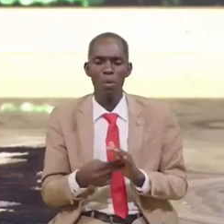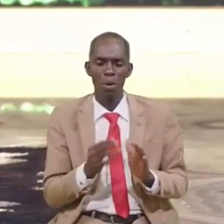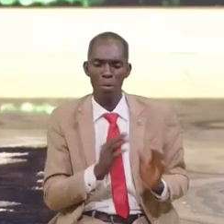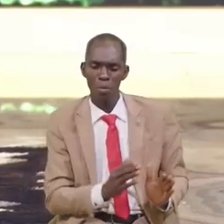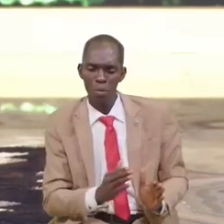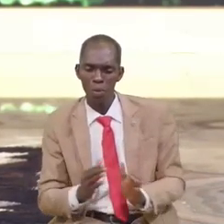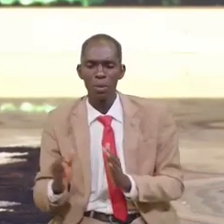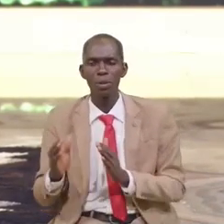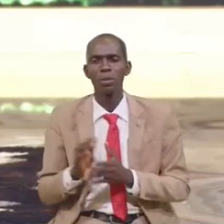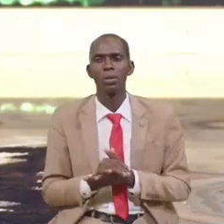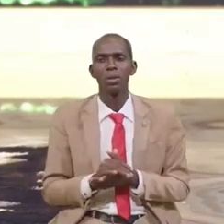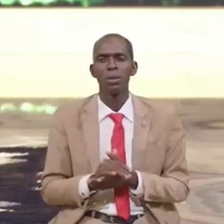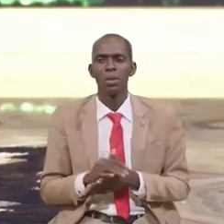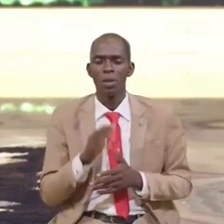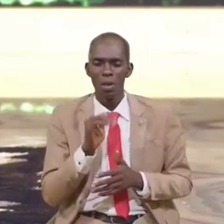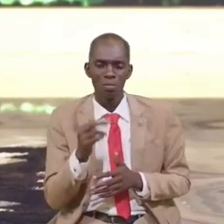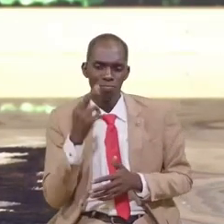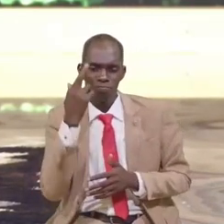Qu'il y ait